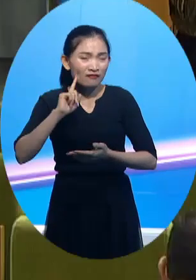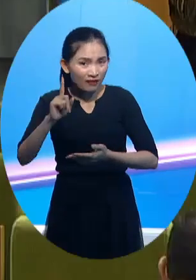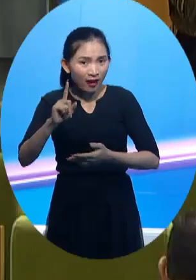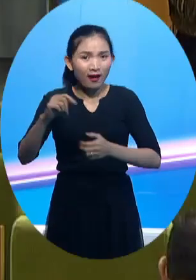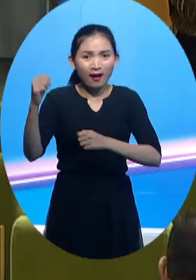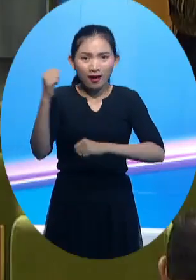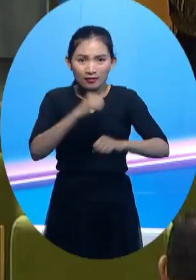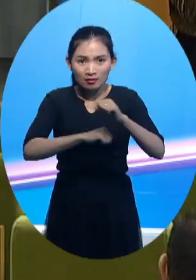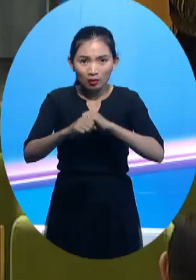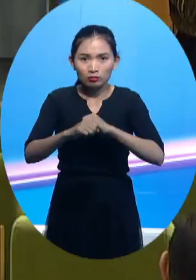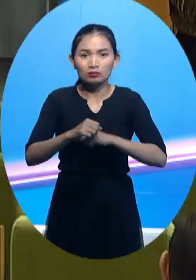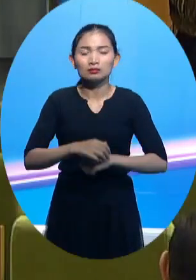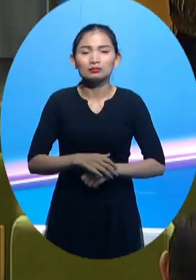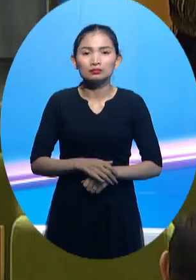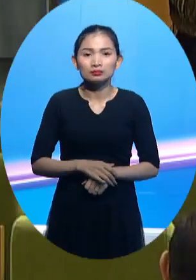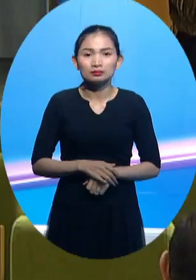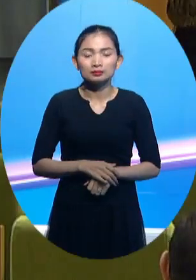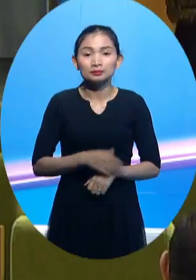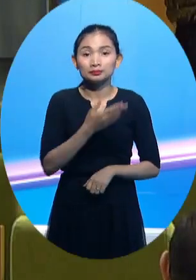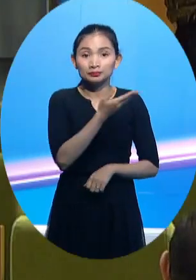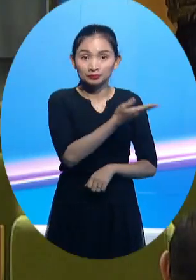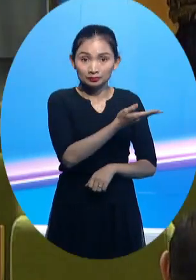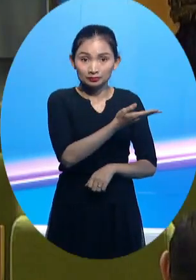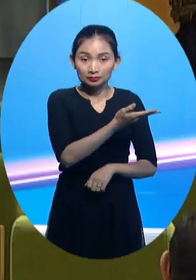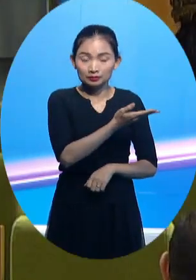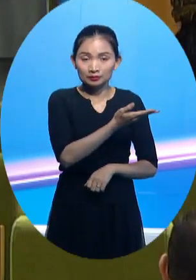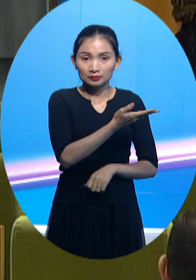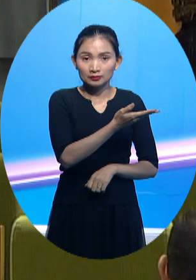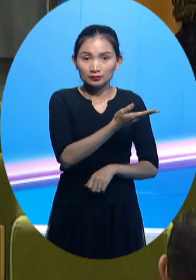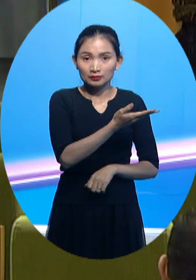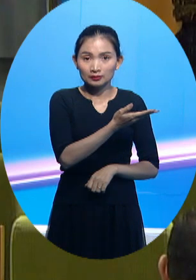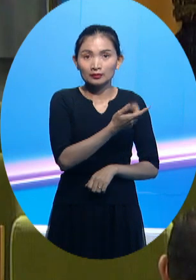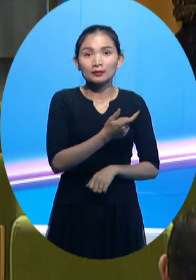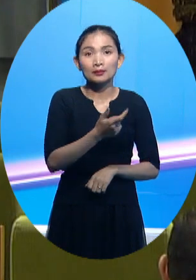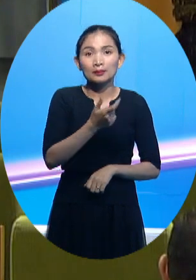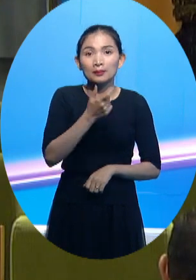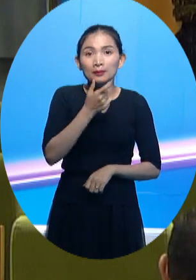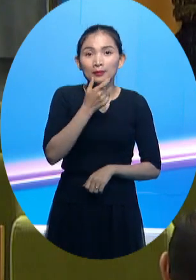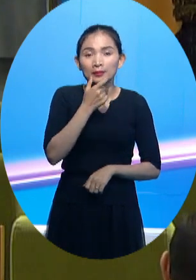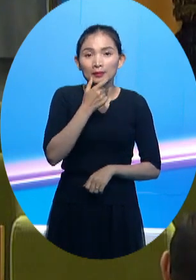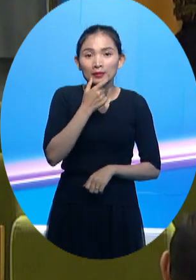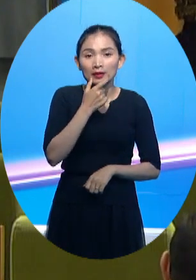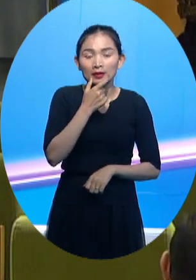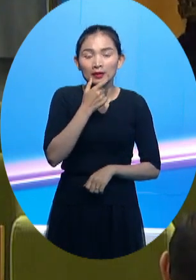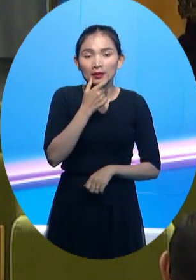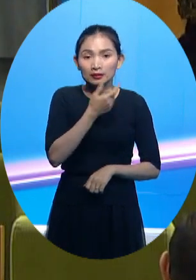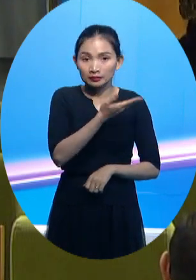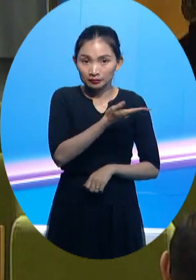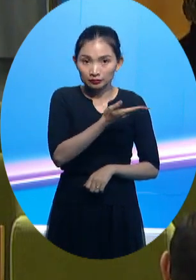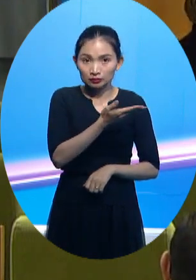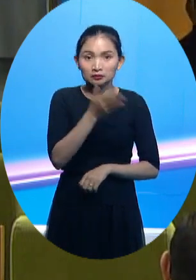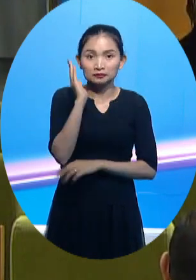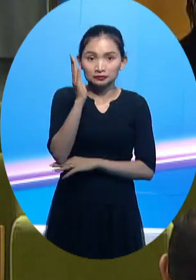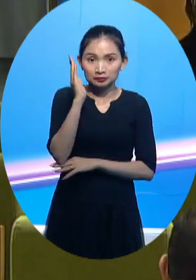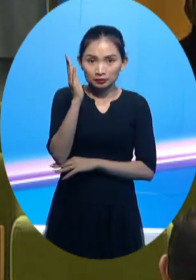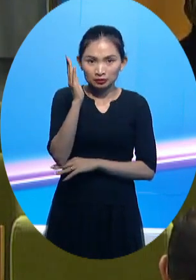động về phần mình phát biểu trước các phóng viên tại New York Mỹ người phát ngôn của Tổng thư ký Liên Hiệp Quốc bày tỏ lo ngại rằng diễn biến